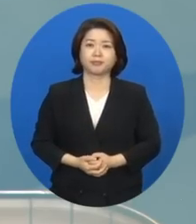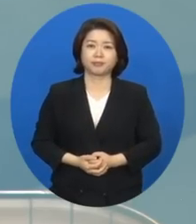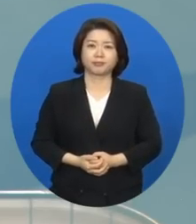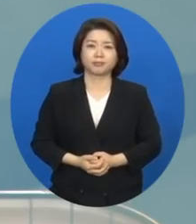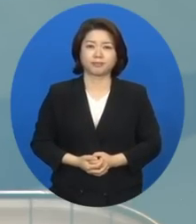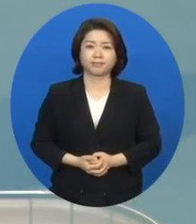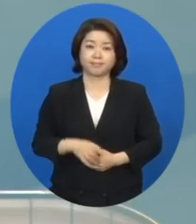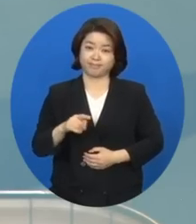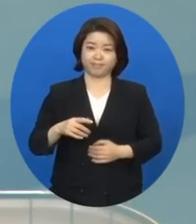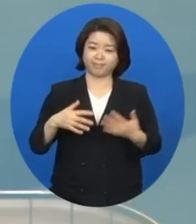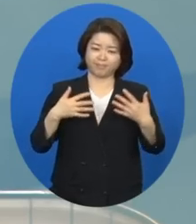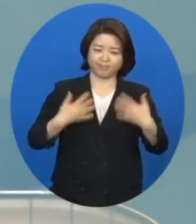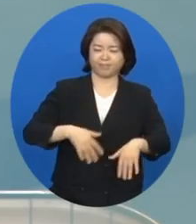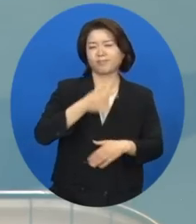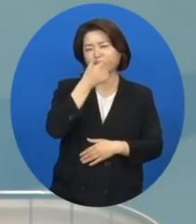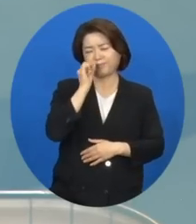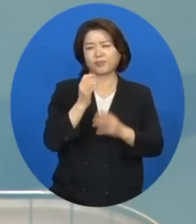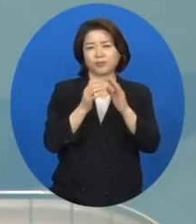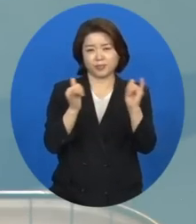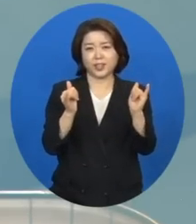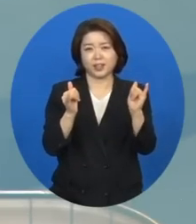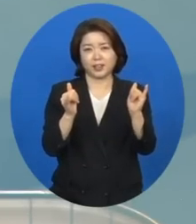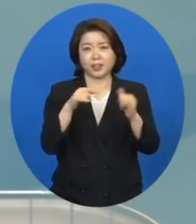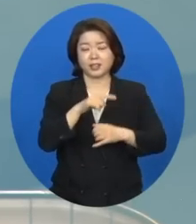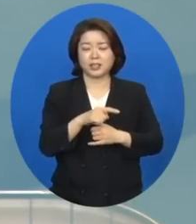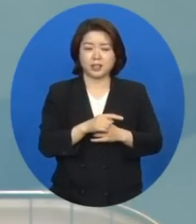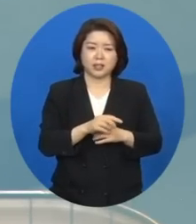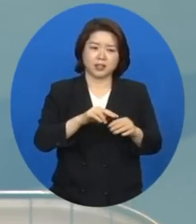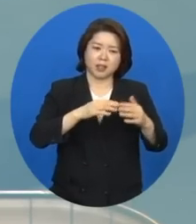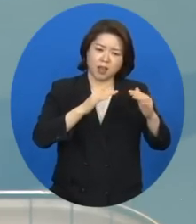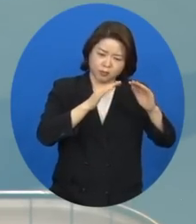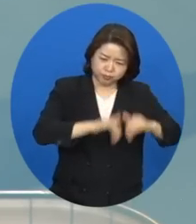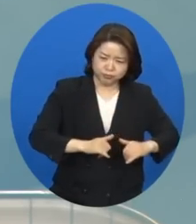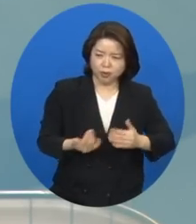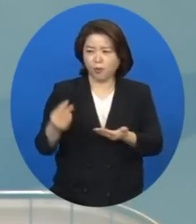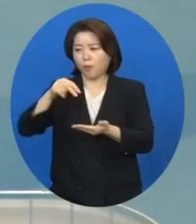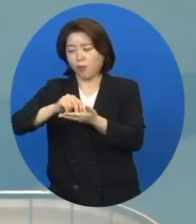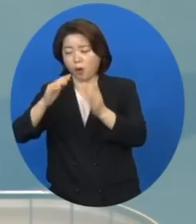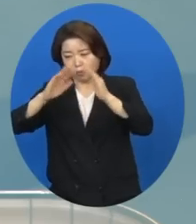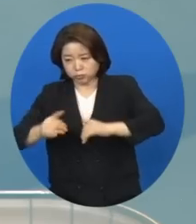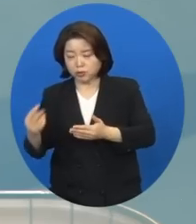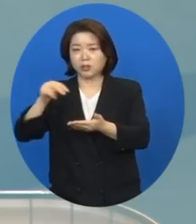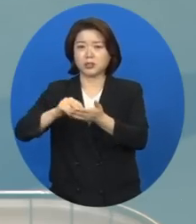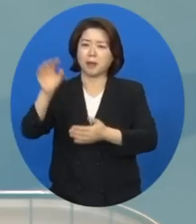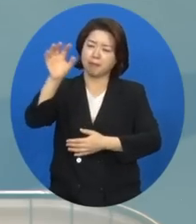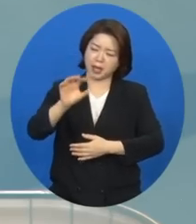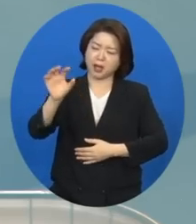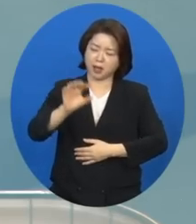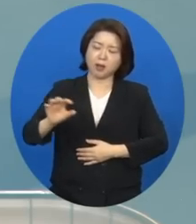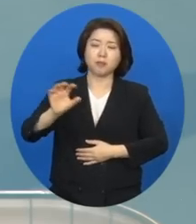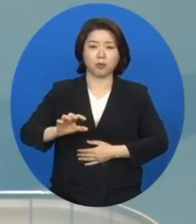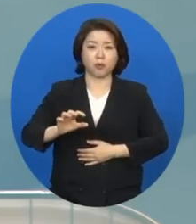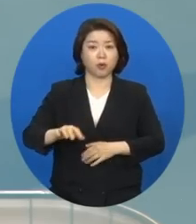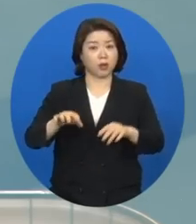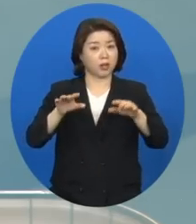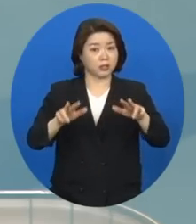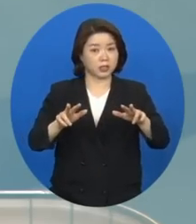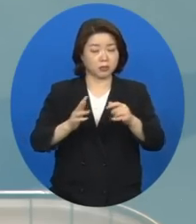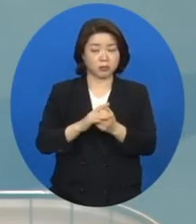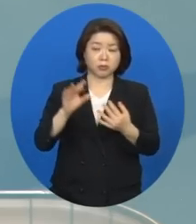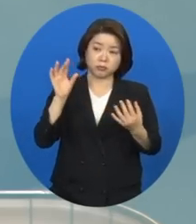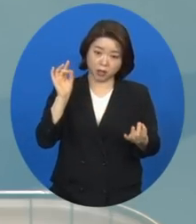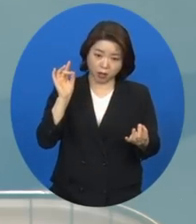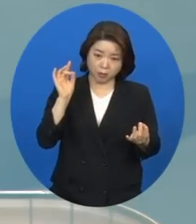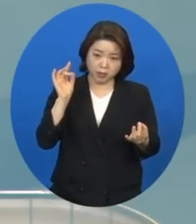저는 이렇게 참 약한 사람입니다. 이렇게 무너지고 일어서기를 반복했어요. 지금도 가만히 있으면 생각이